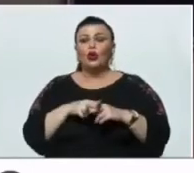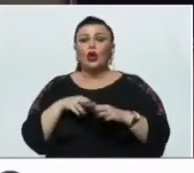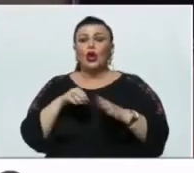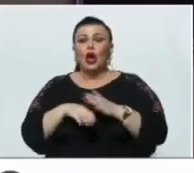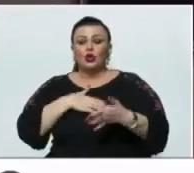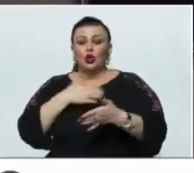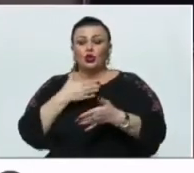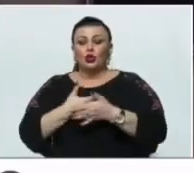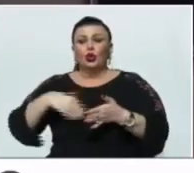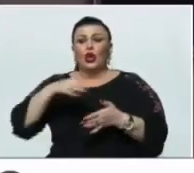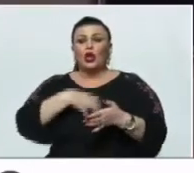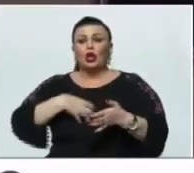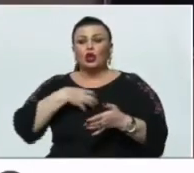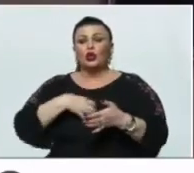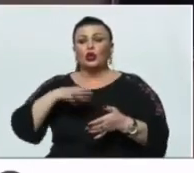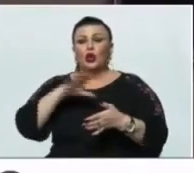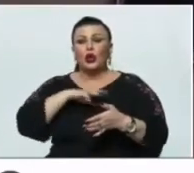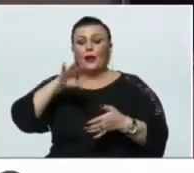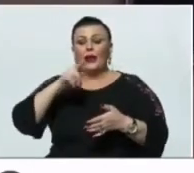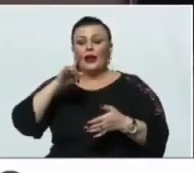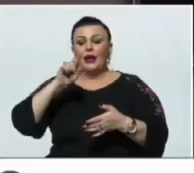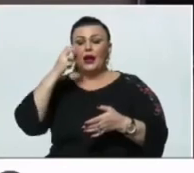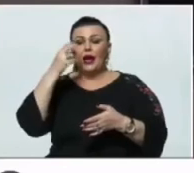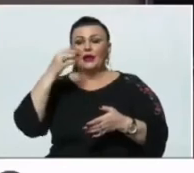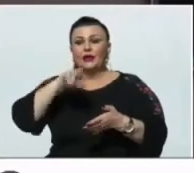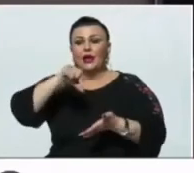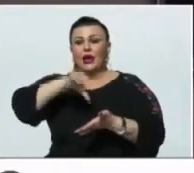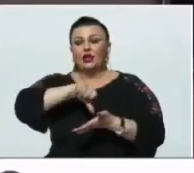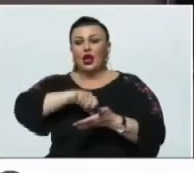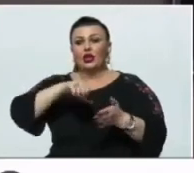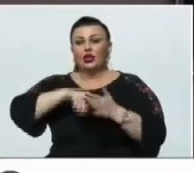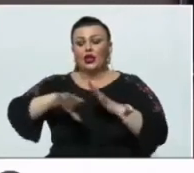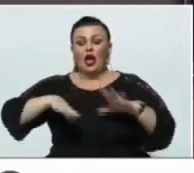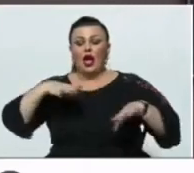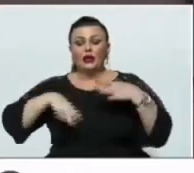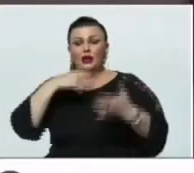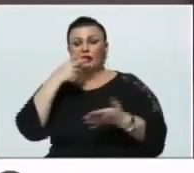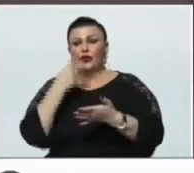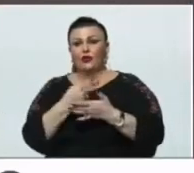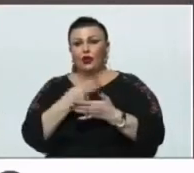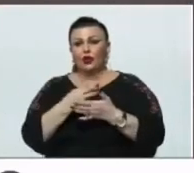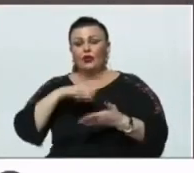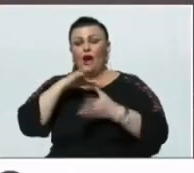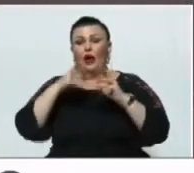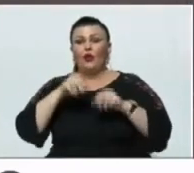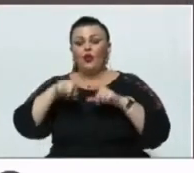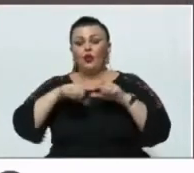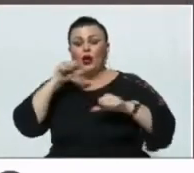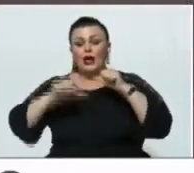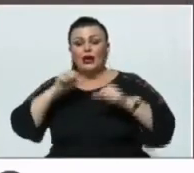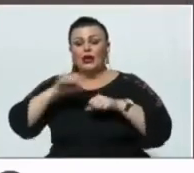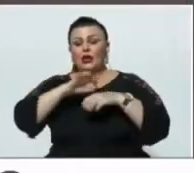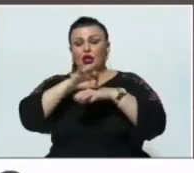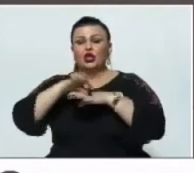ili ərəfəsində də xüsusi olaraq Miqrasiya Könülləri Təşkilatı aktivlik göstərmişdi və həmçinin bu il çərçivəsində